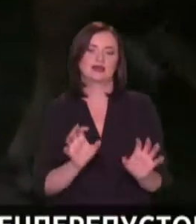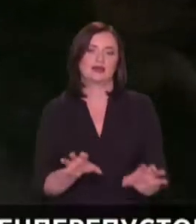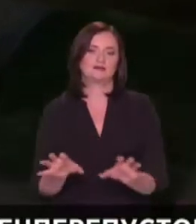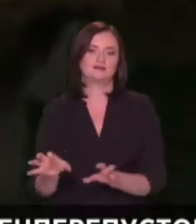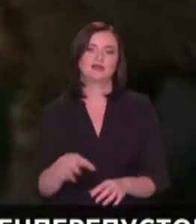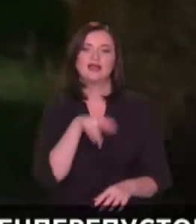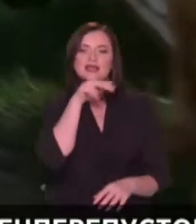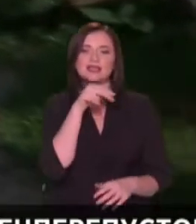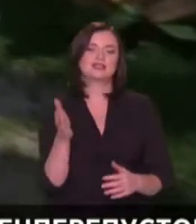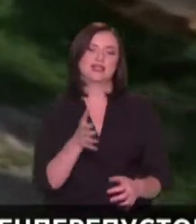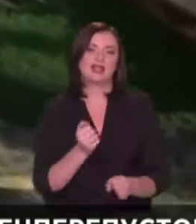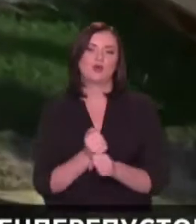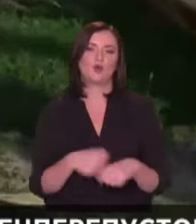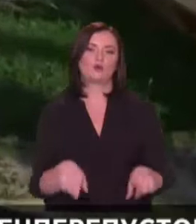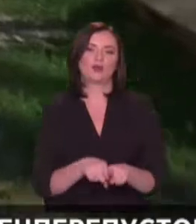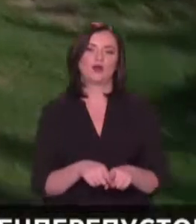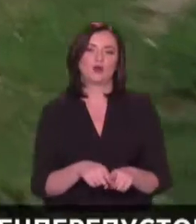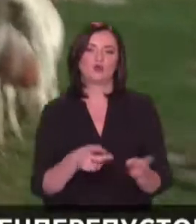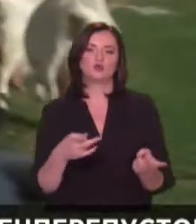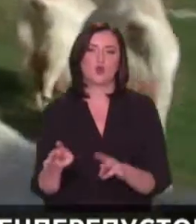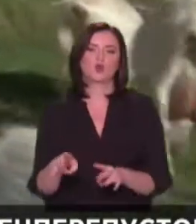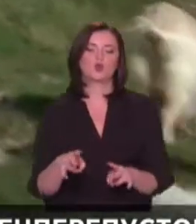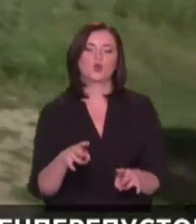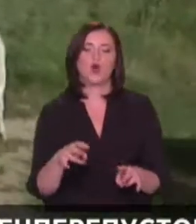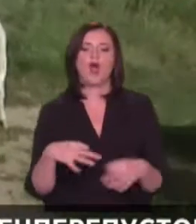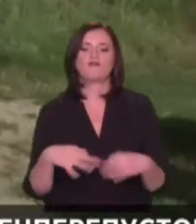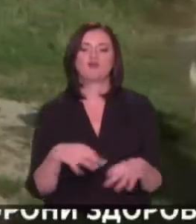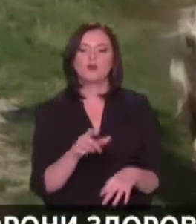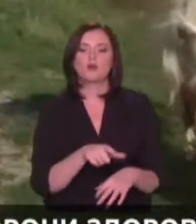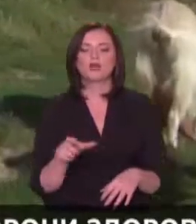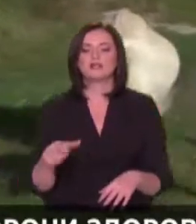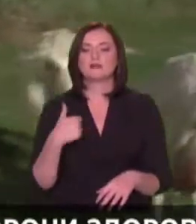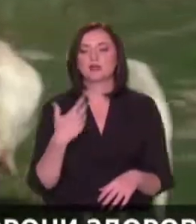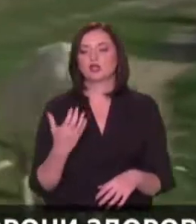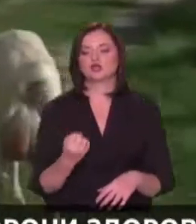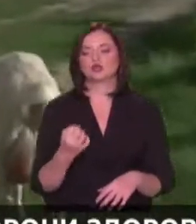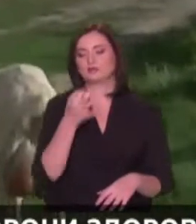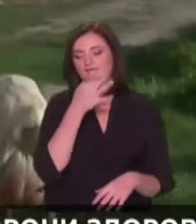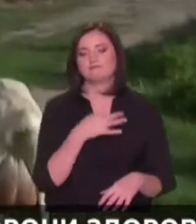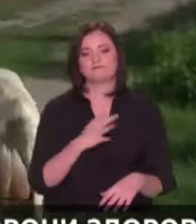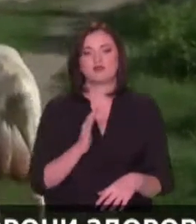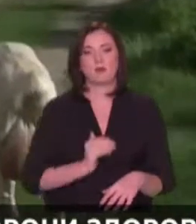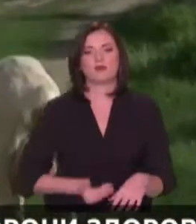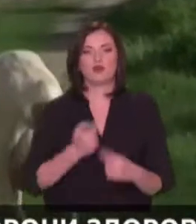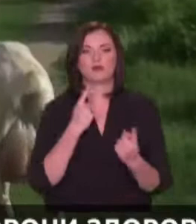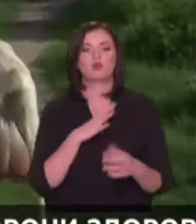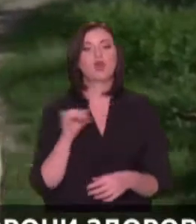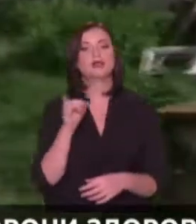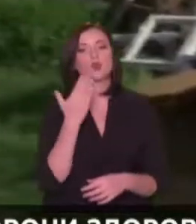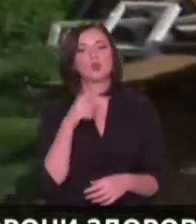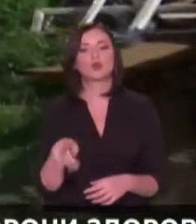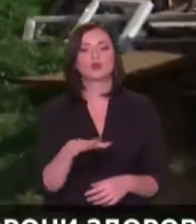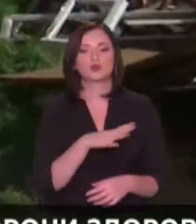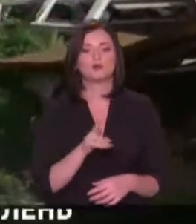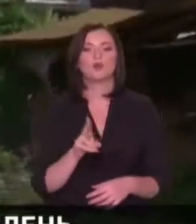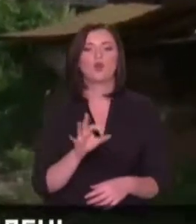Кіз, які от роблять таку шкоду автомобілістам. Ви знаєте, ще мені пані Наталя розказала в приватній бесіді про те, що була історія, коли у них був